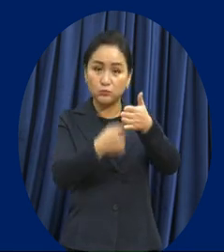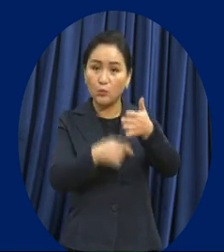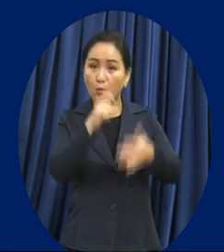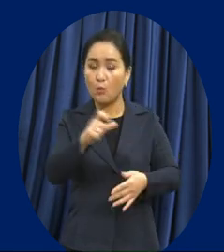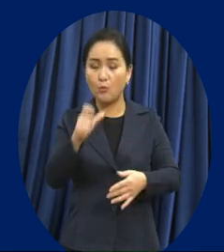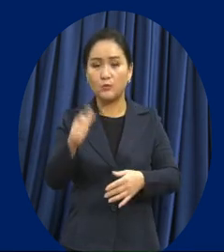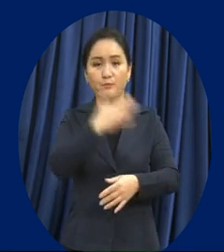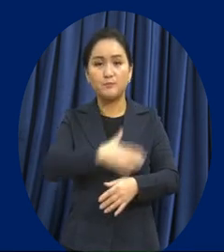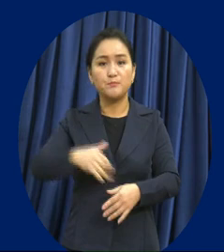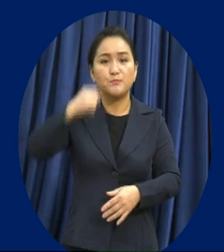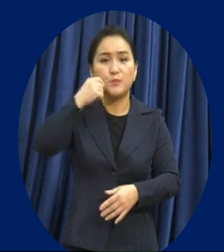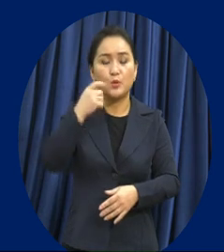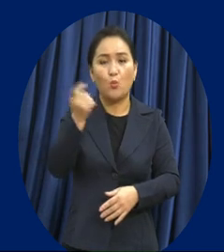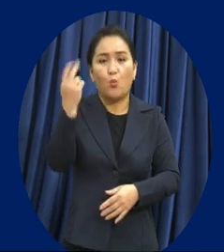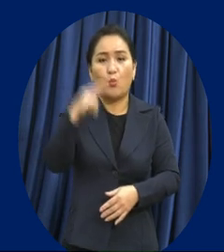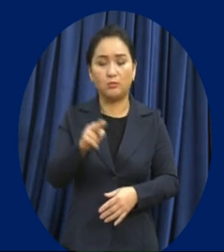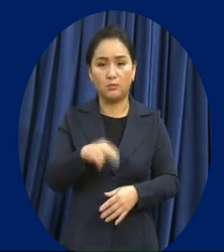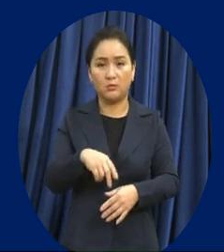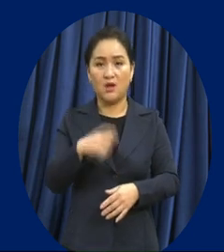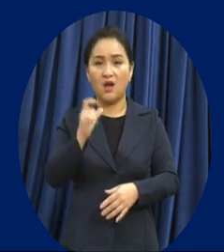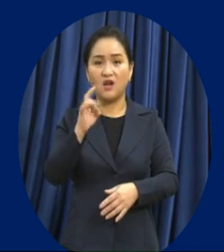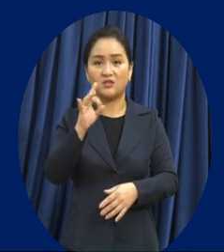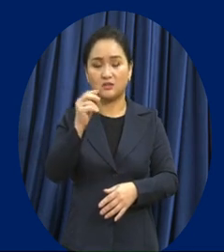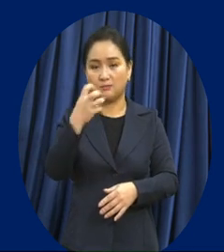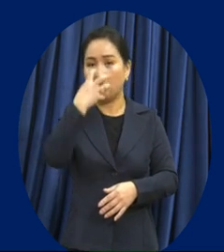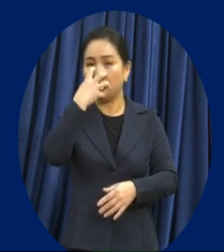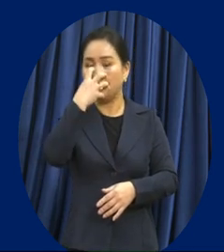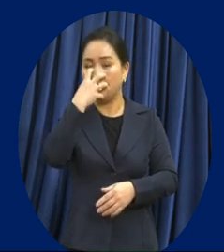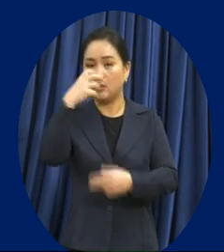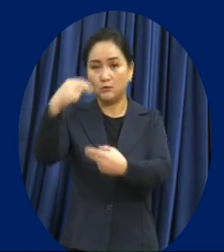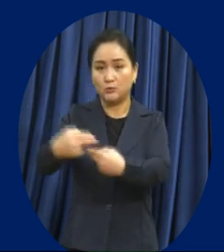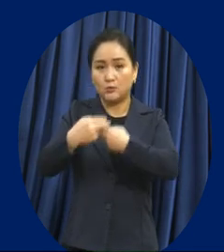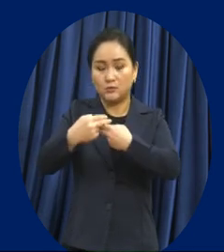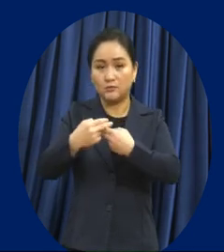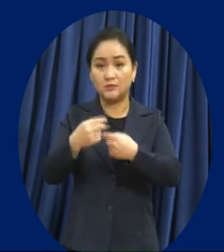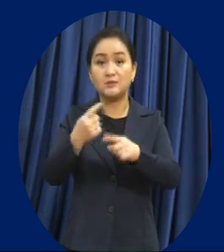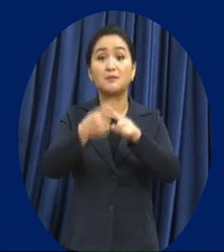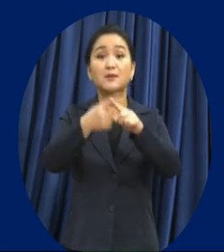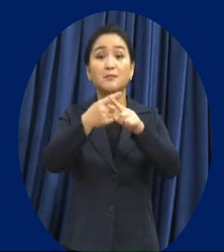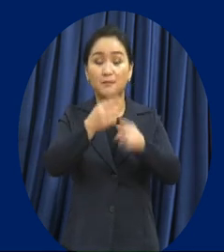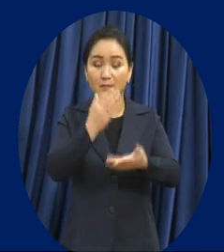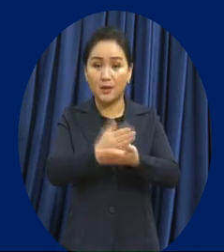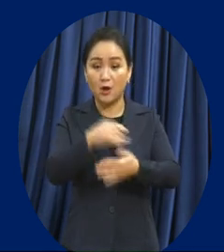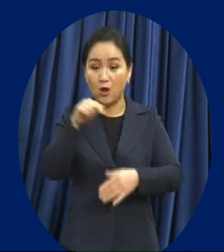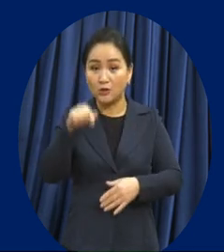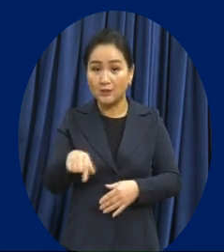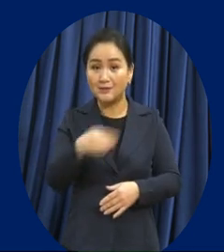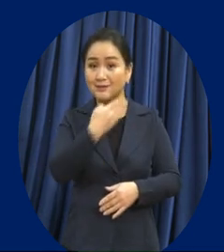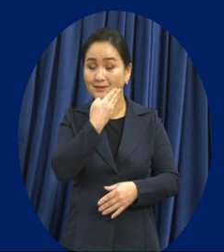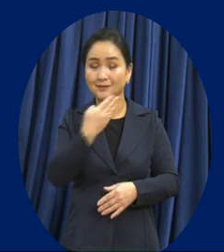хүндэрч эрчим тэмчилгээний тусламж үйлчлэлээ авах нь болоод эхэлсэн байна. Ийм учраас бид нар энэ цагаан сараар